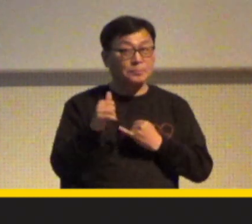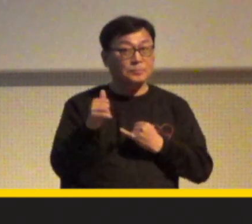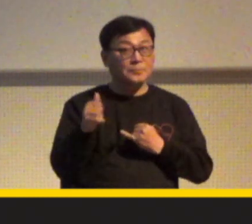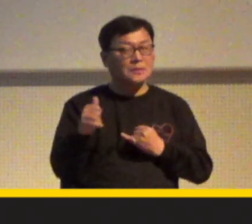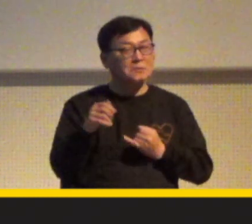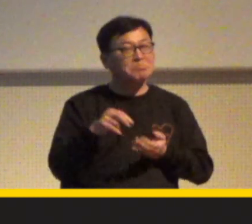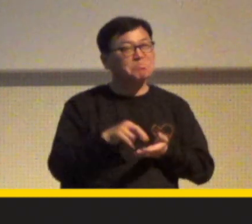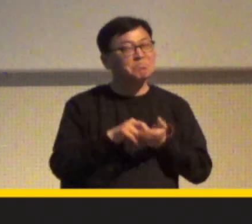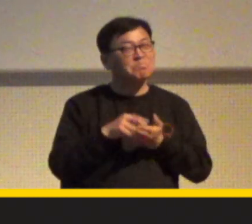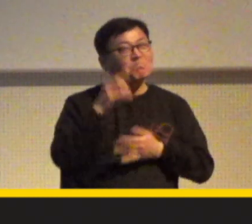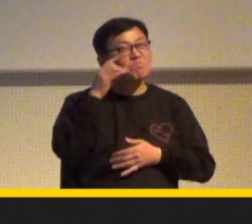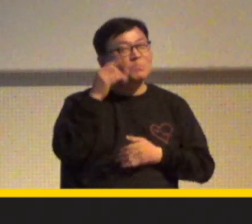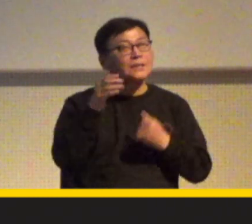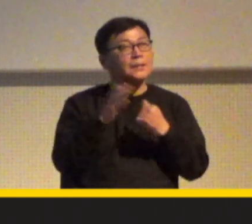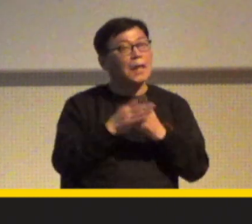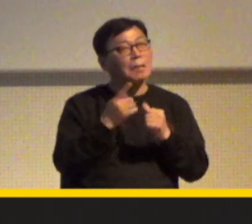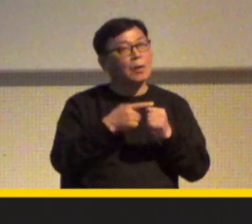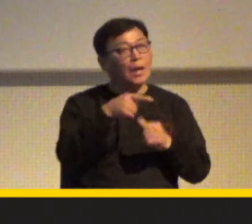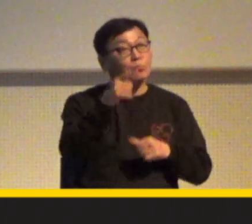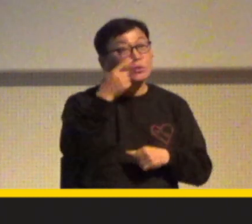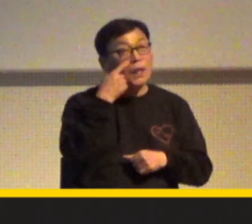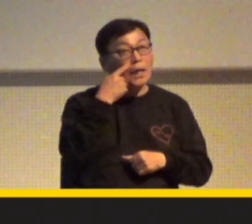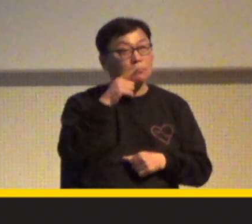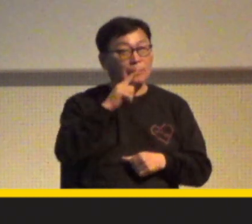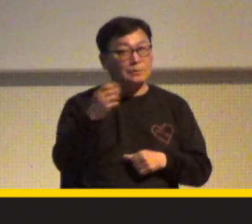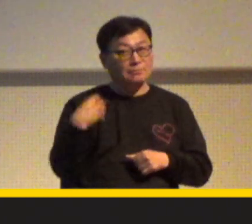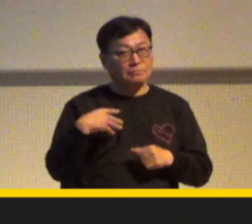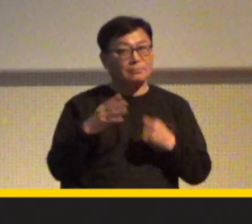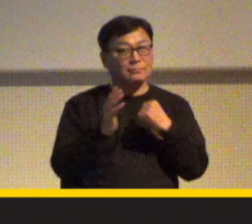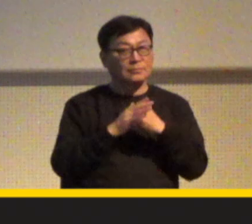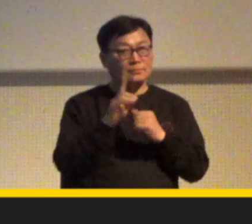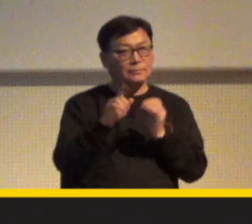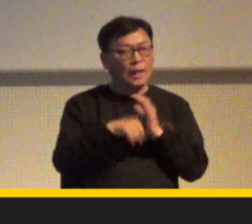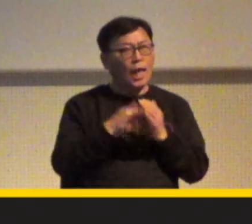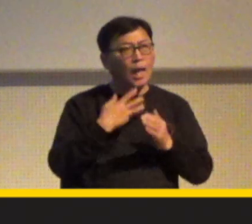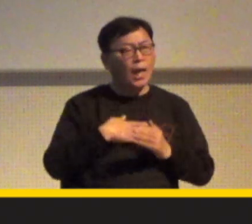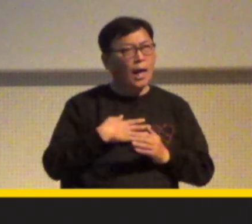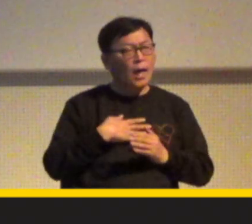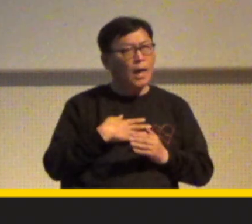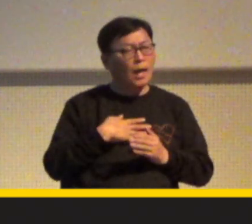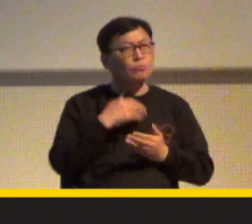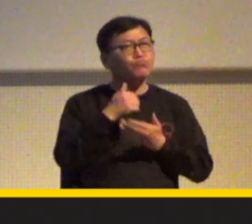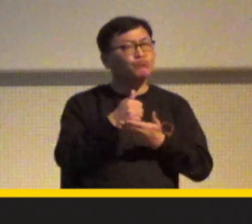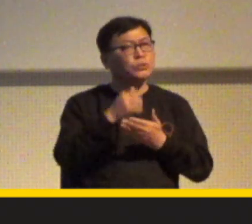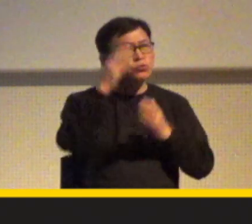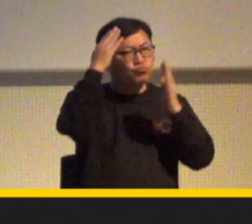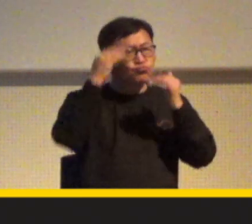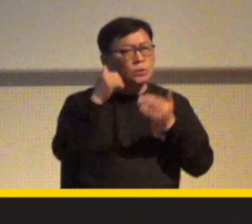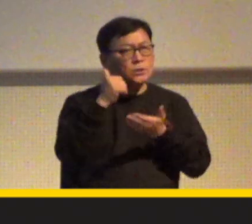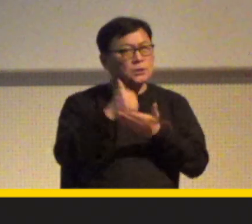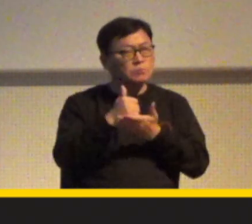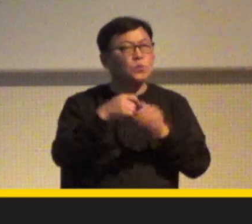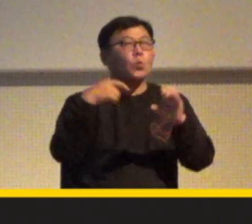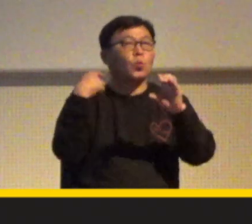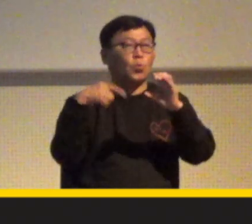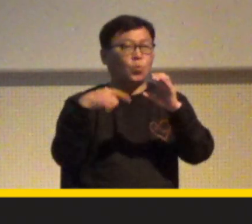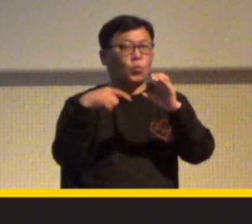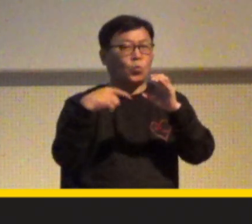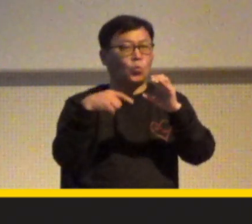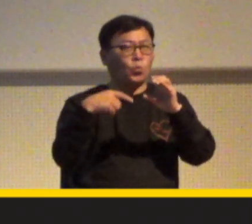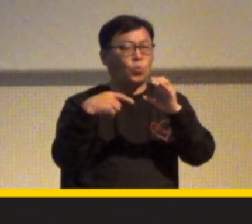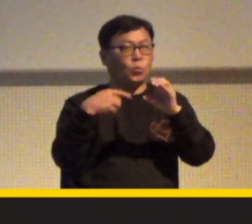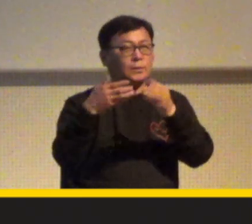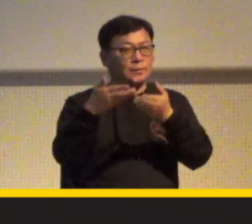심심하니까 한번 가보자 하더라고요. 근데 아시는 분이 수녀님께 돌이 바뀌어달라고